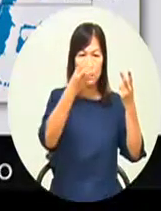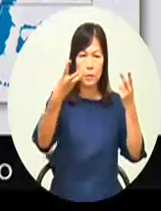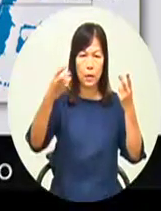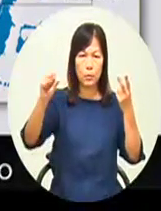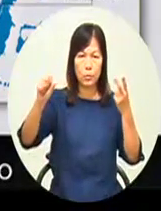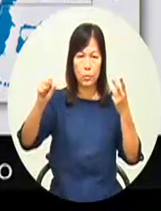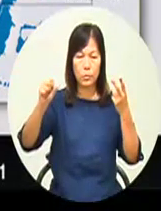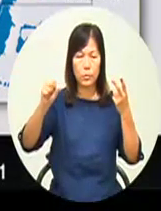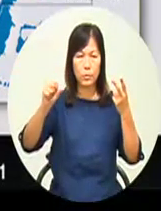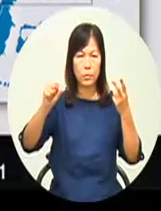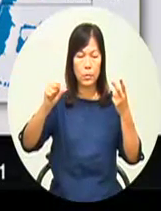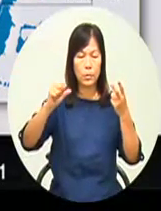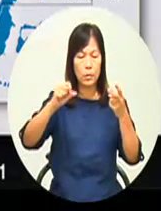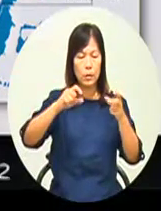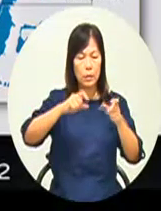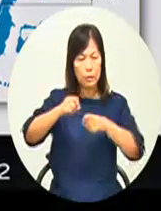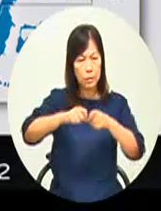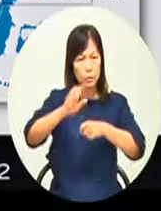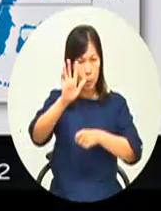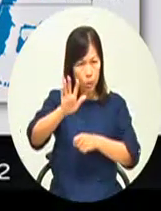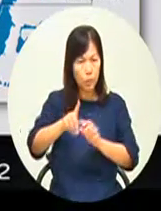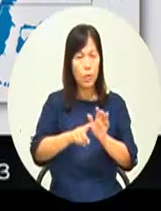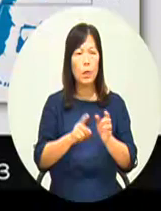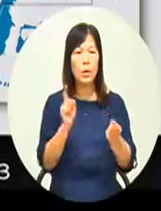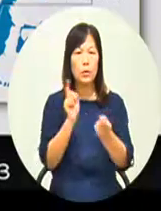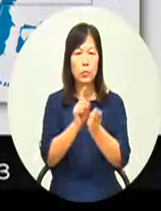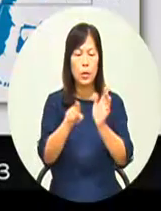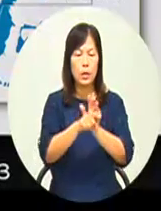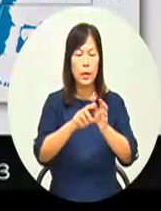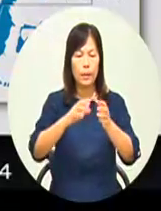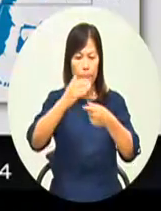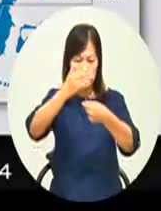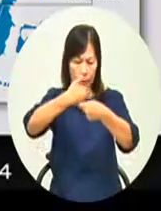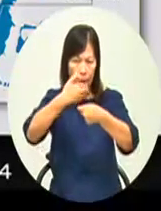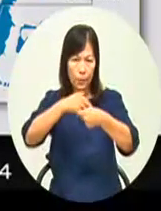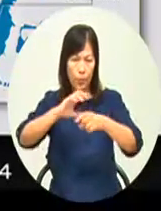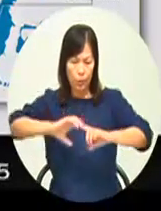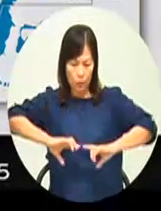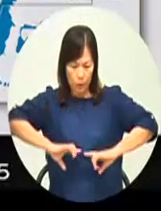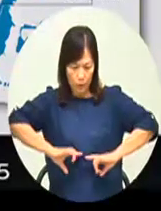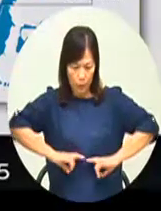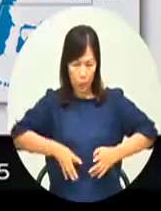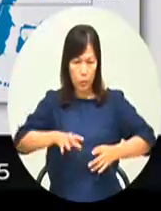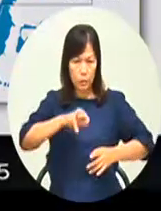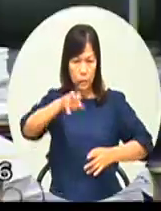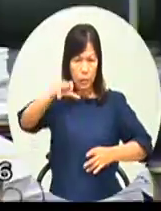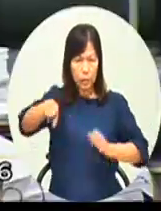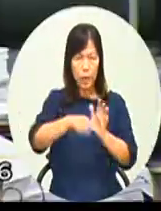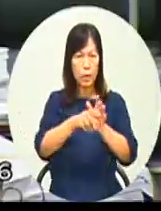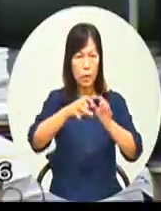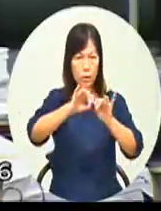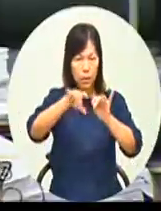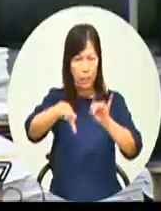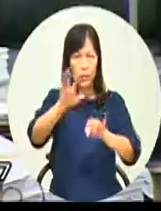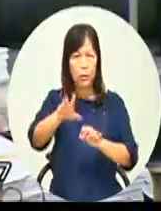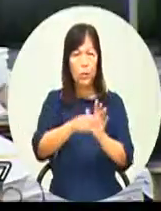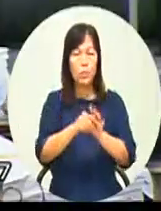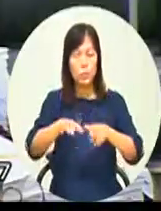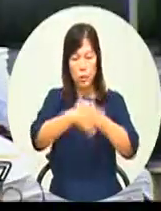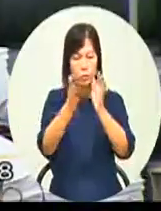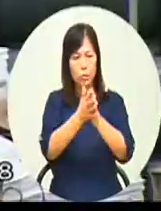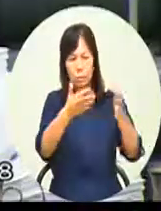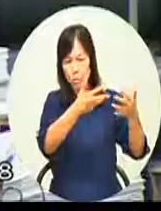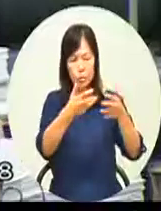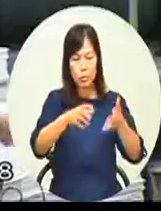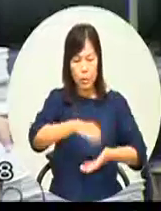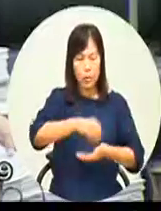划。对于这个南部国际机场的一个位置哦，这个部分我在总咨询的时候会